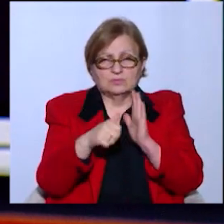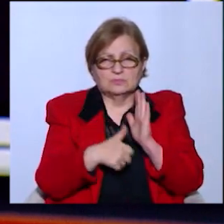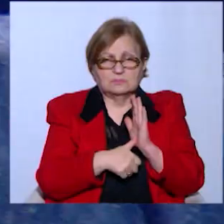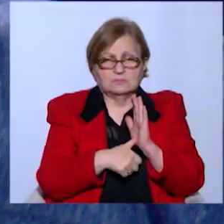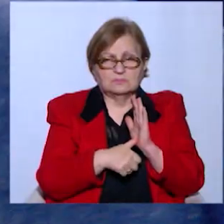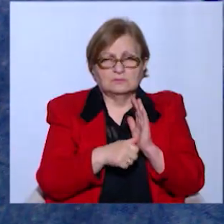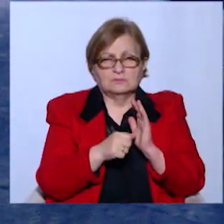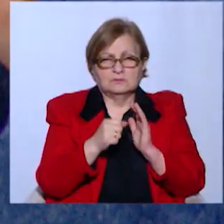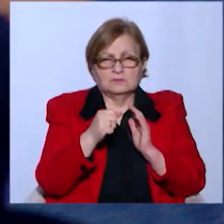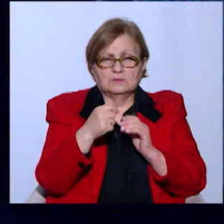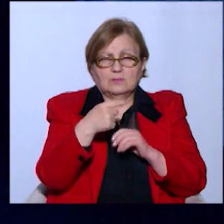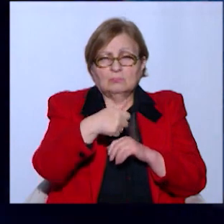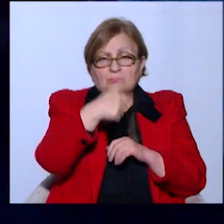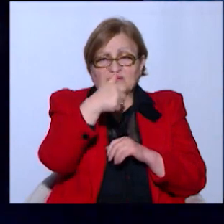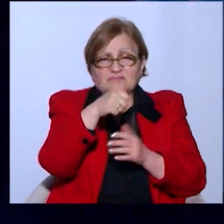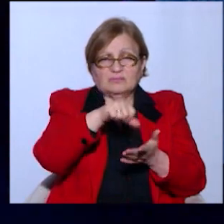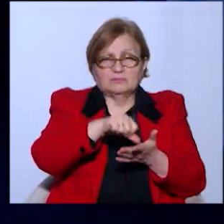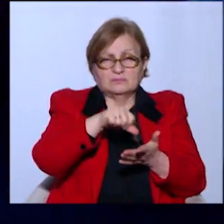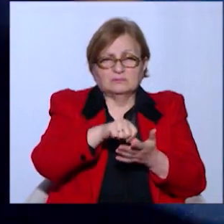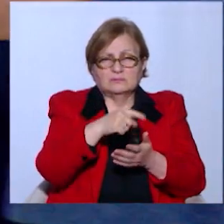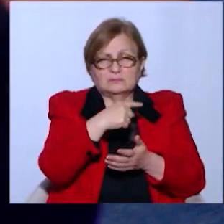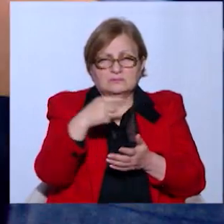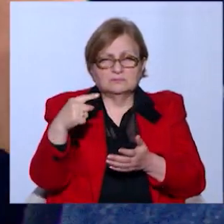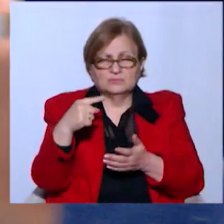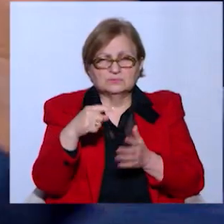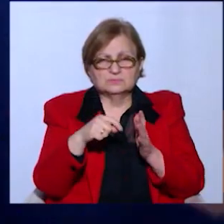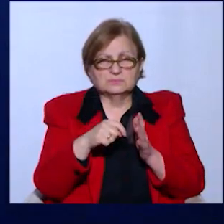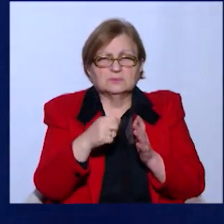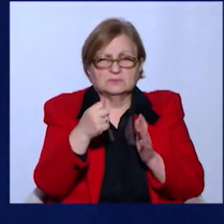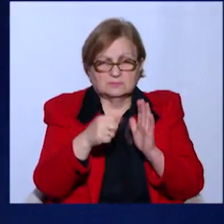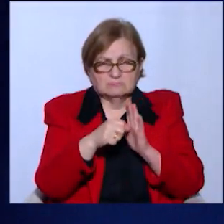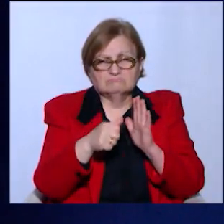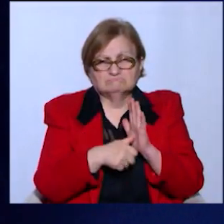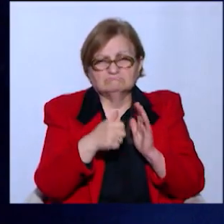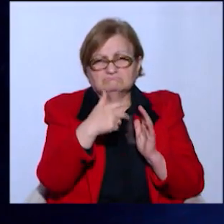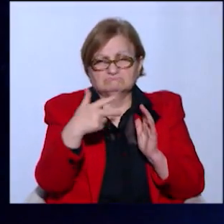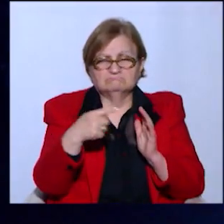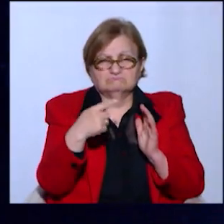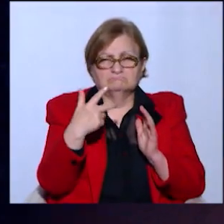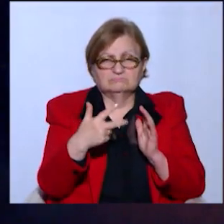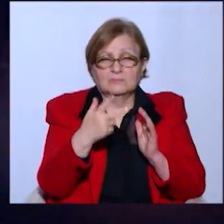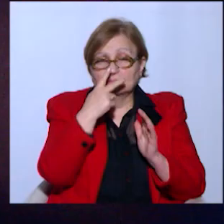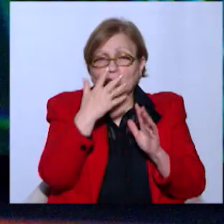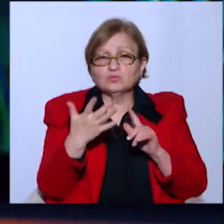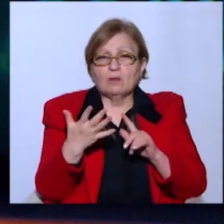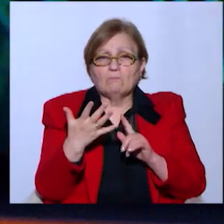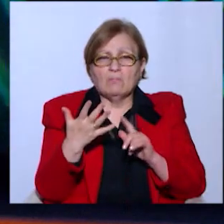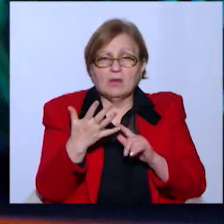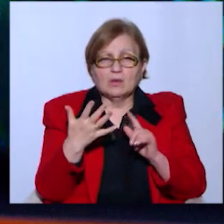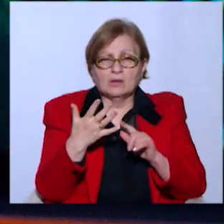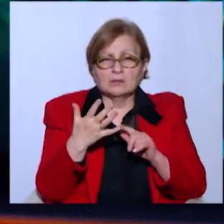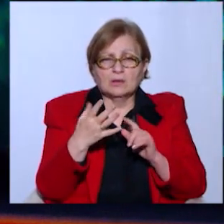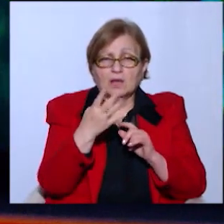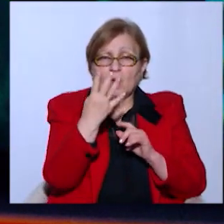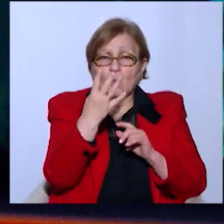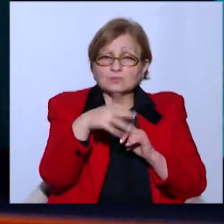a პირველი წევრი არის -16d მე-13. ნახოთ ახლა რა იქნება მე-5 წევრი, ანუ ეს რო